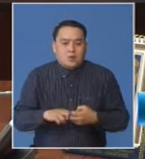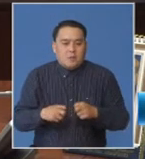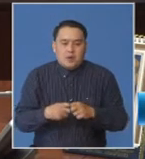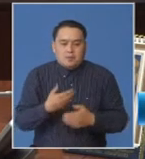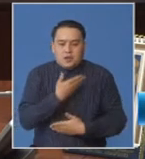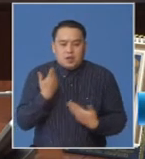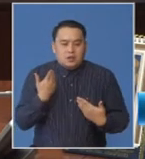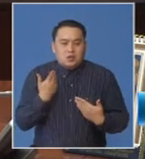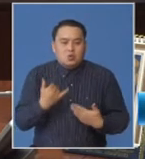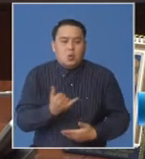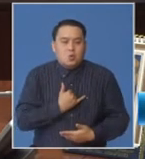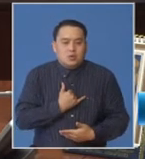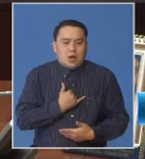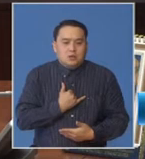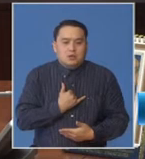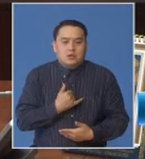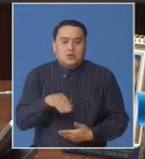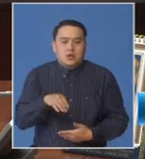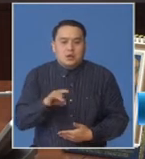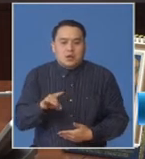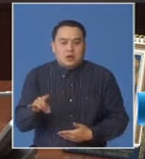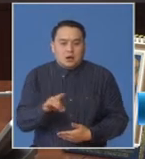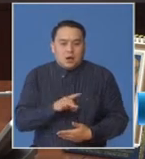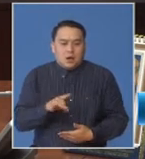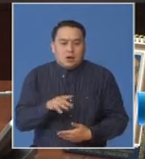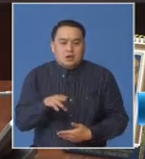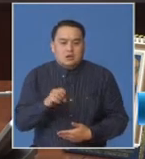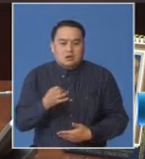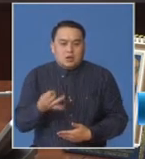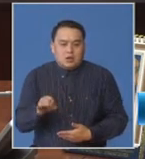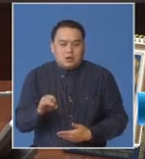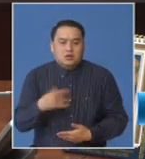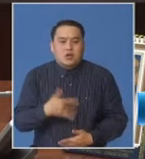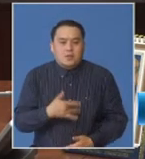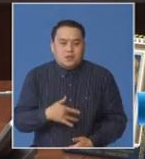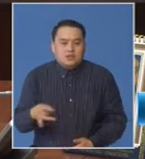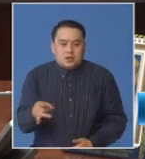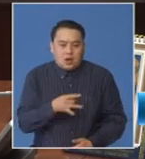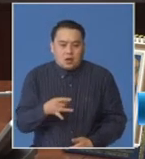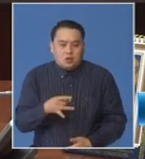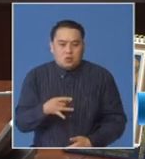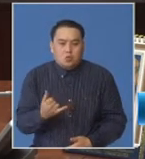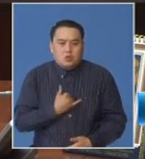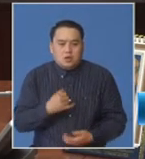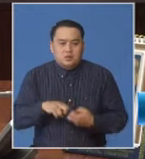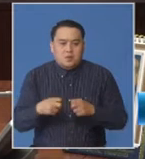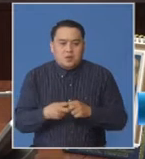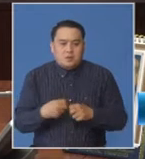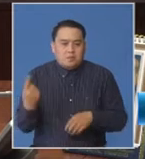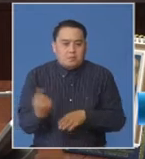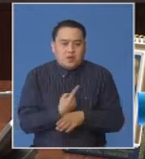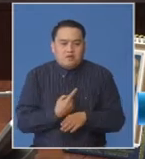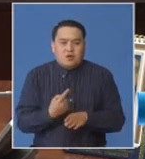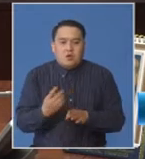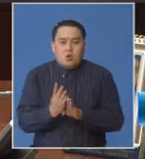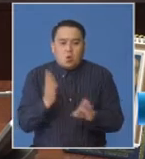нету, но у нас вот это вот Талгарский район, с этой стороны Карасайский район, Джамбульский район, уже тогда у нас проблемы. Я в первую очередь комиссию